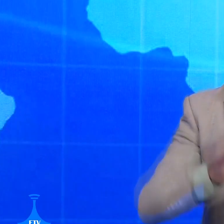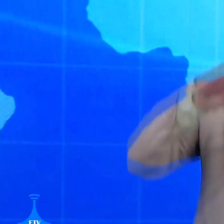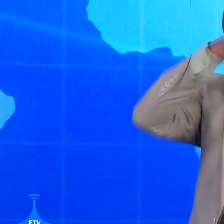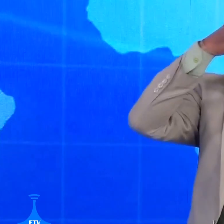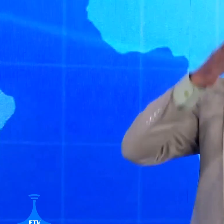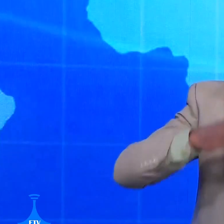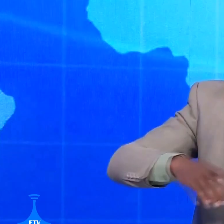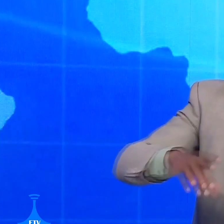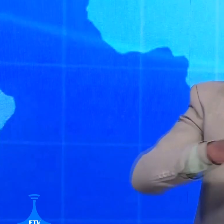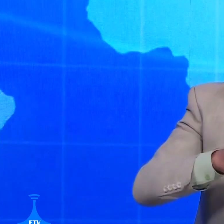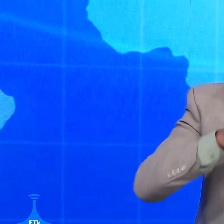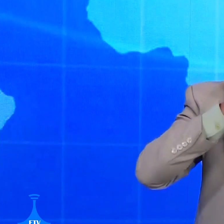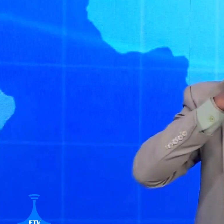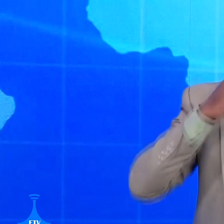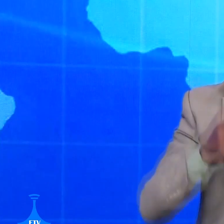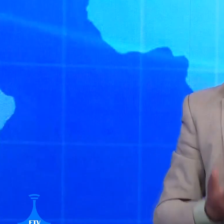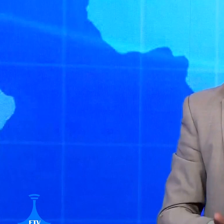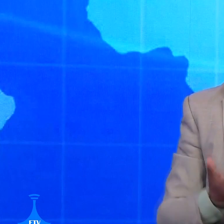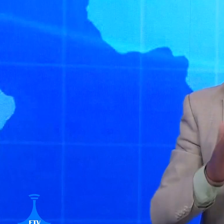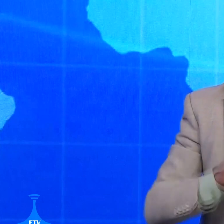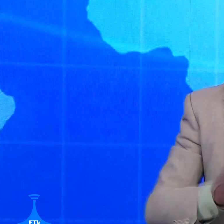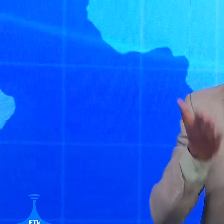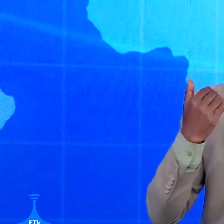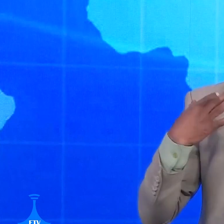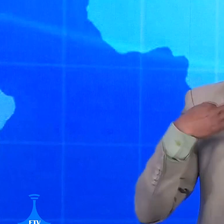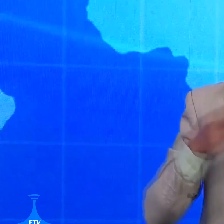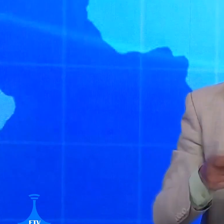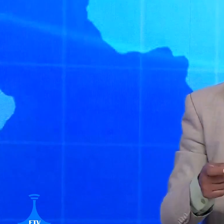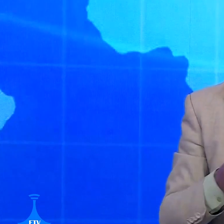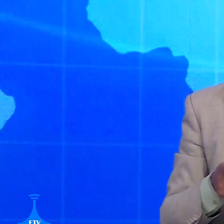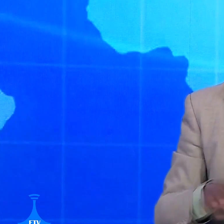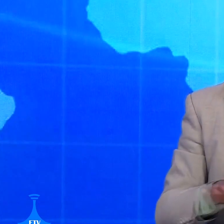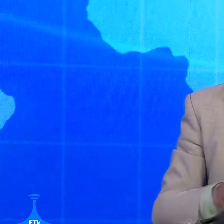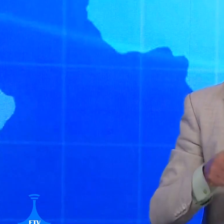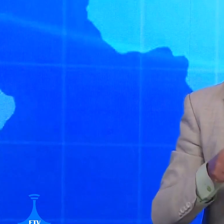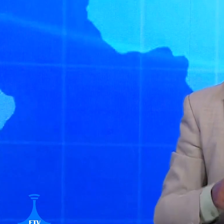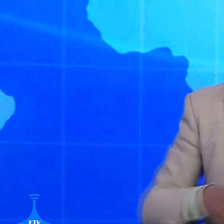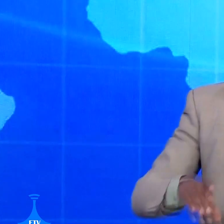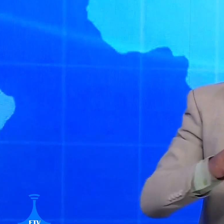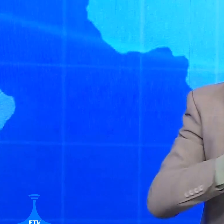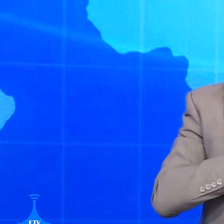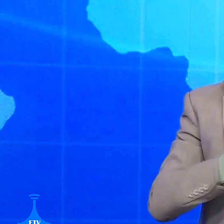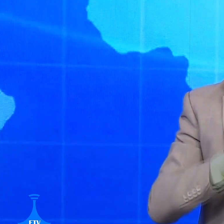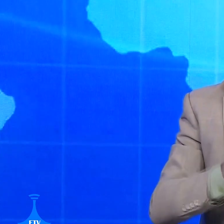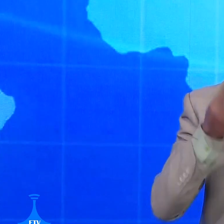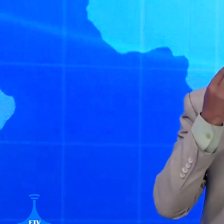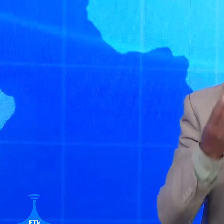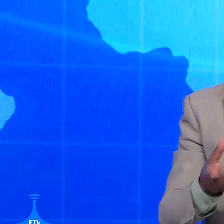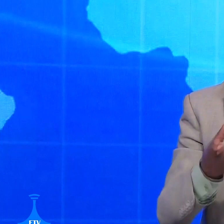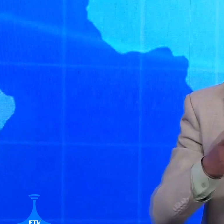በመጨረሻም በጋምቤላ ክልል አደንታጀት በማረስ ላይ የነበረን ግለሰብ በቁጥጥር ስር መዋሉን የክልሉ ፖሊስ